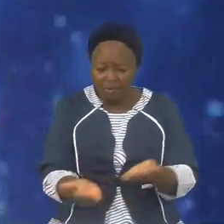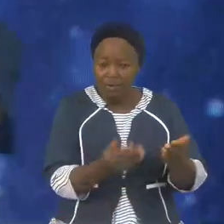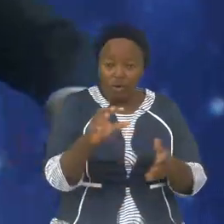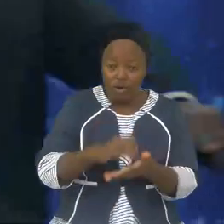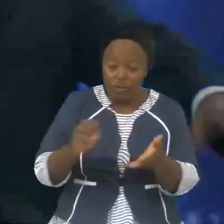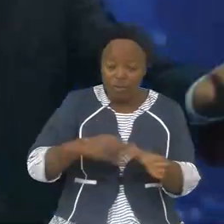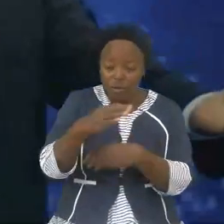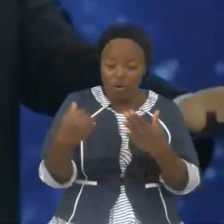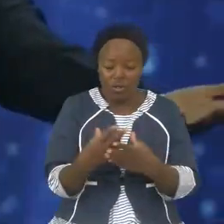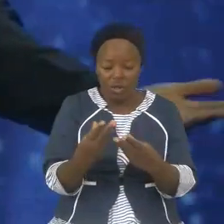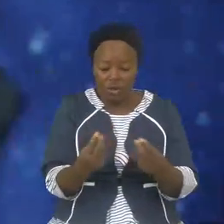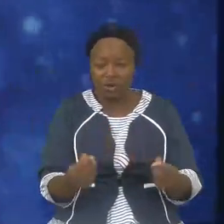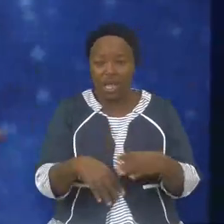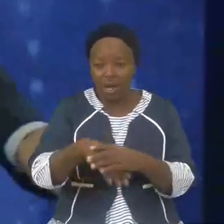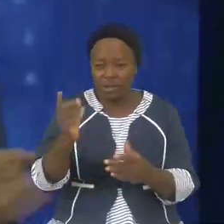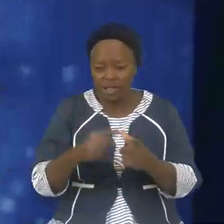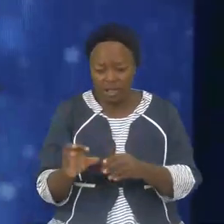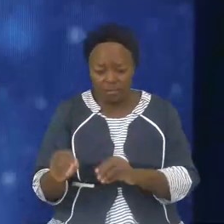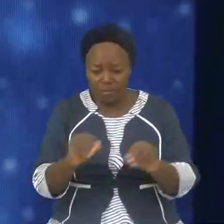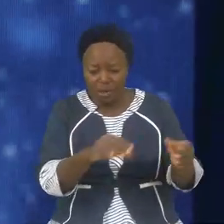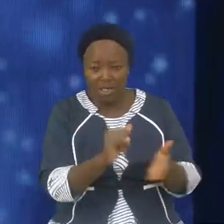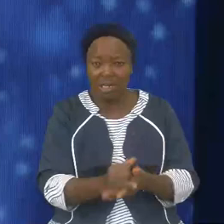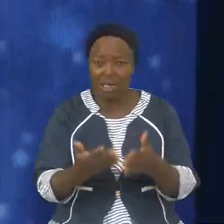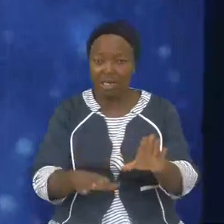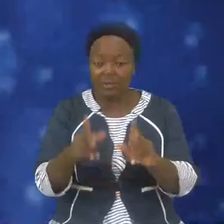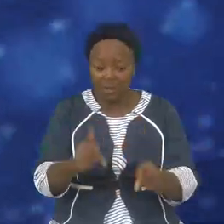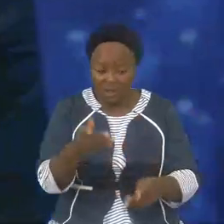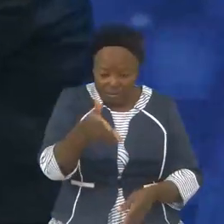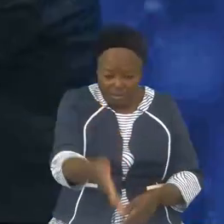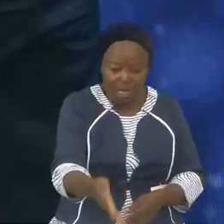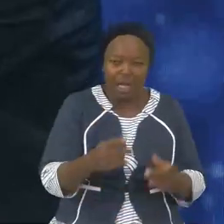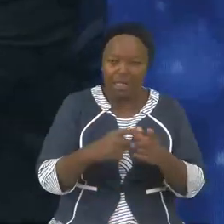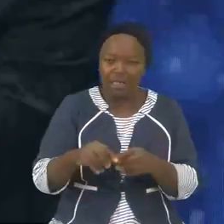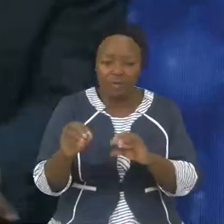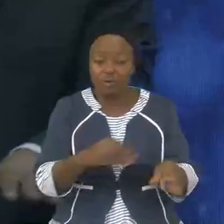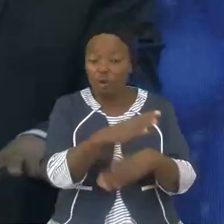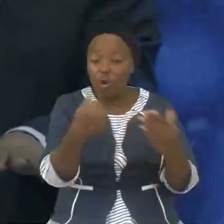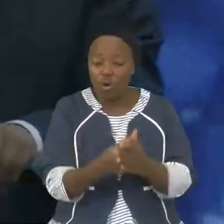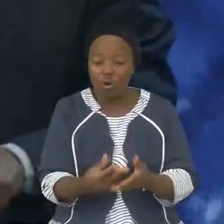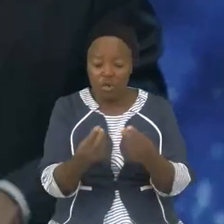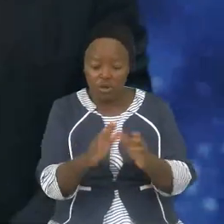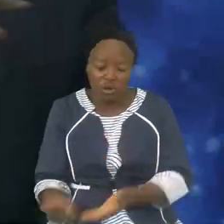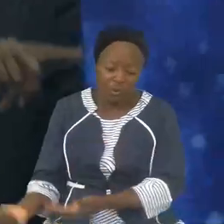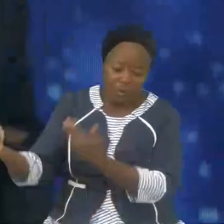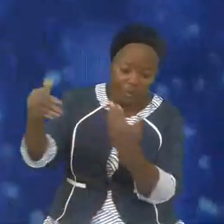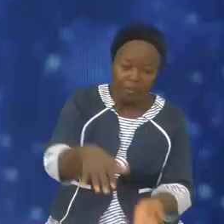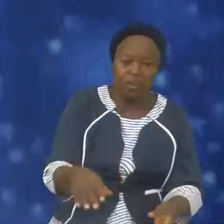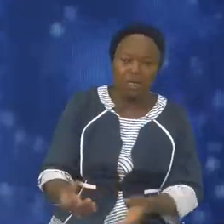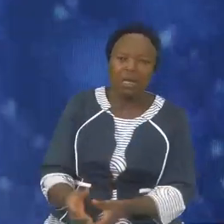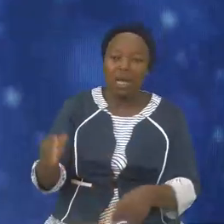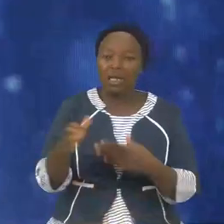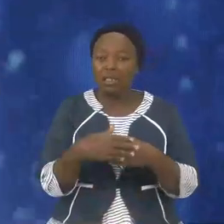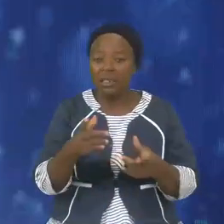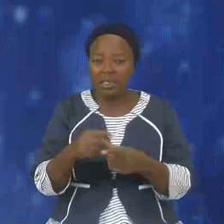sortir l'argile, le sol. Et puis on étend là-bas le cercueil, et puis on couvre